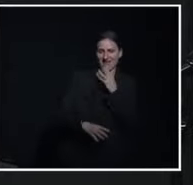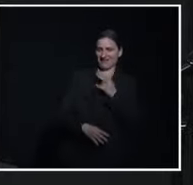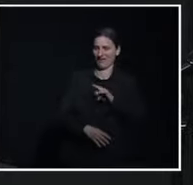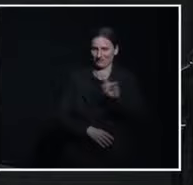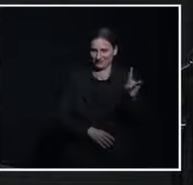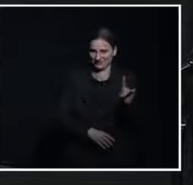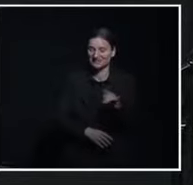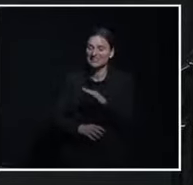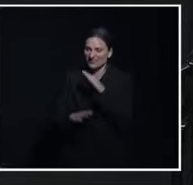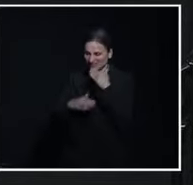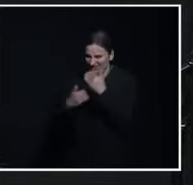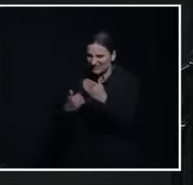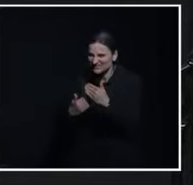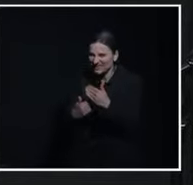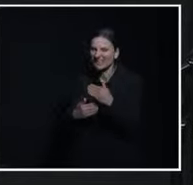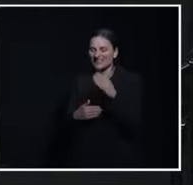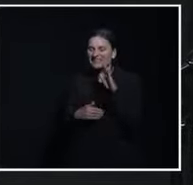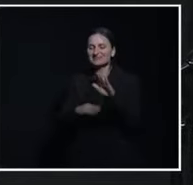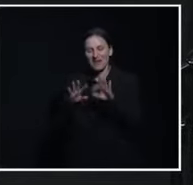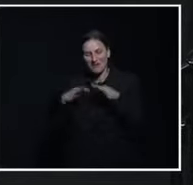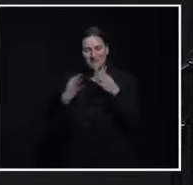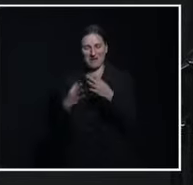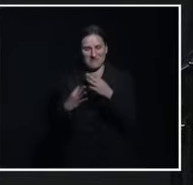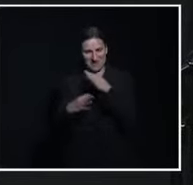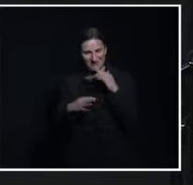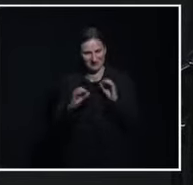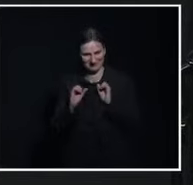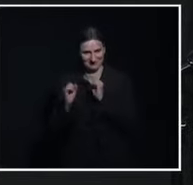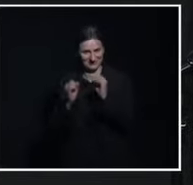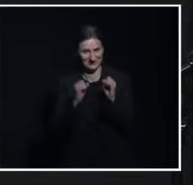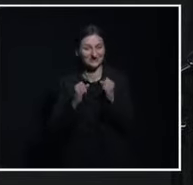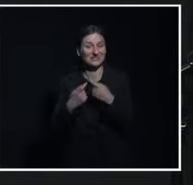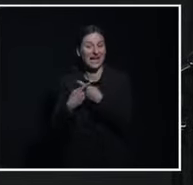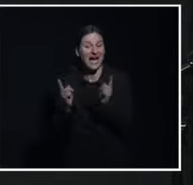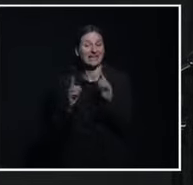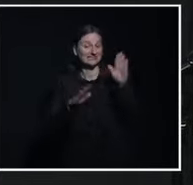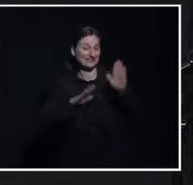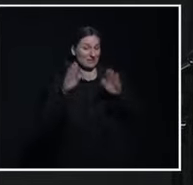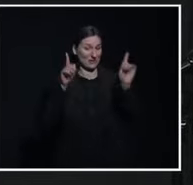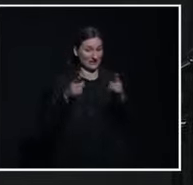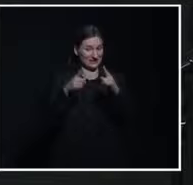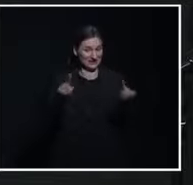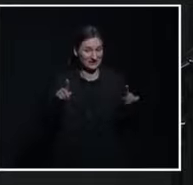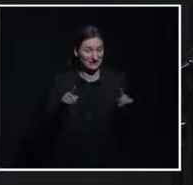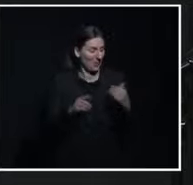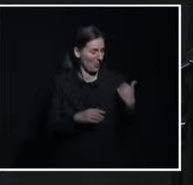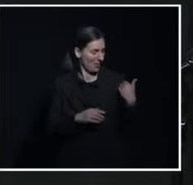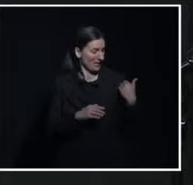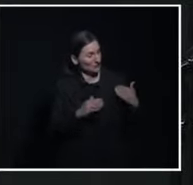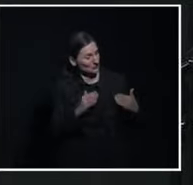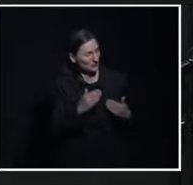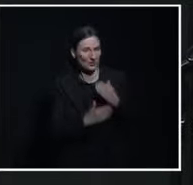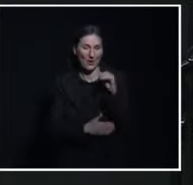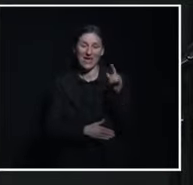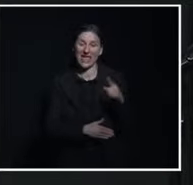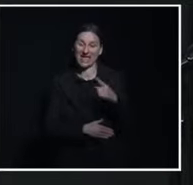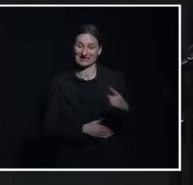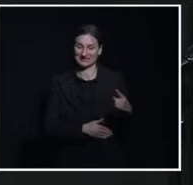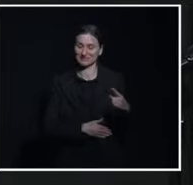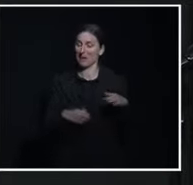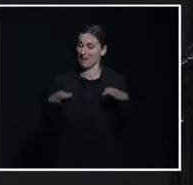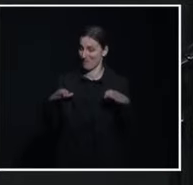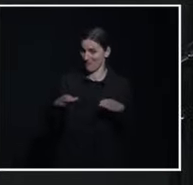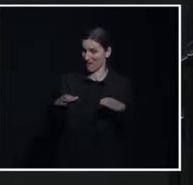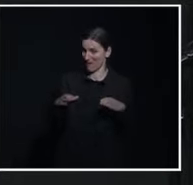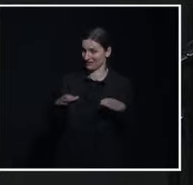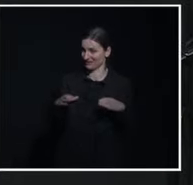Dank. Ich weiß, ihr macht viel, die ganze Familie engagiert euch immer. Und wir hören euch jetzt mit dem Demokratiesong ganz neu, das erste Mal. Das ist ein Teil mit der Band und dann